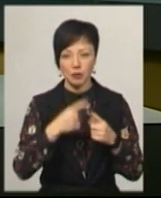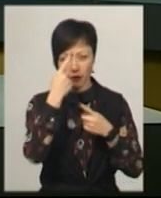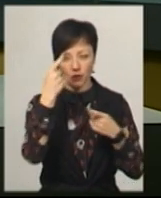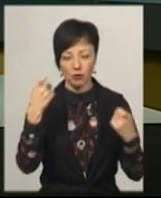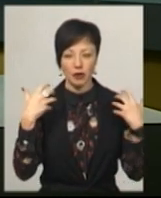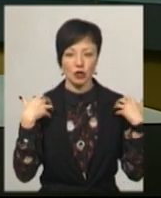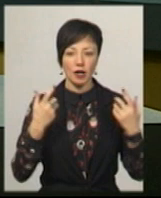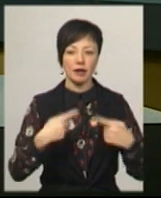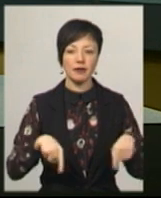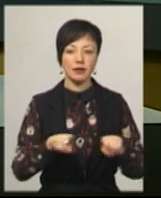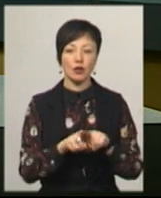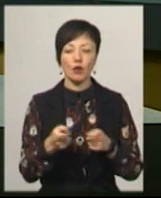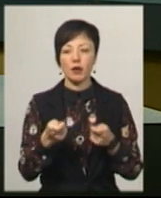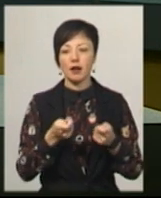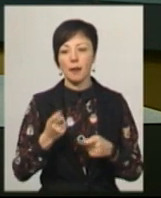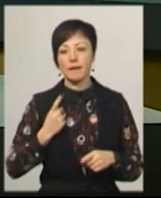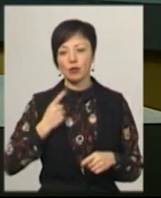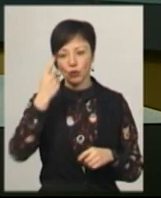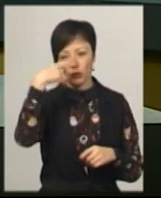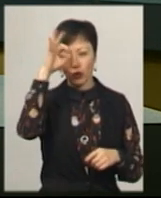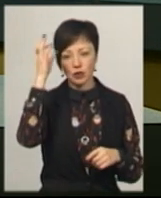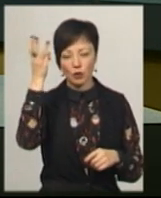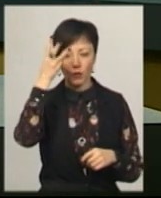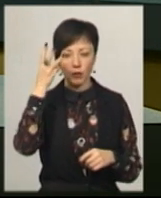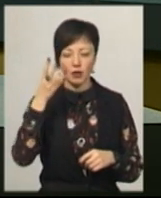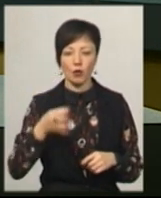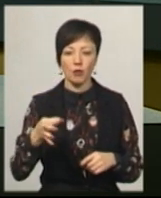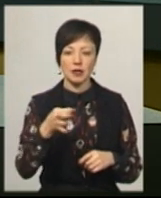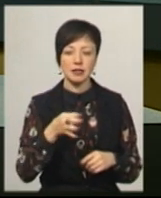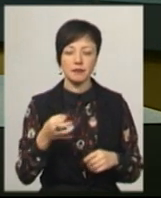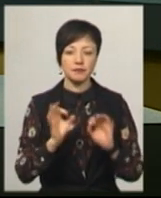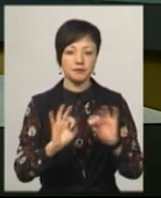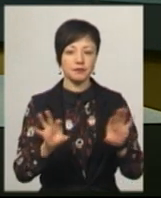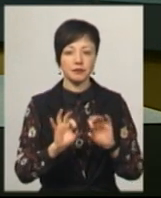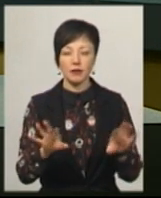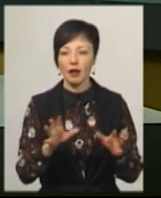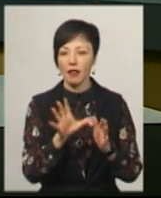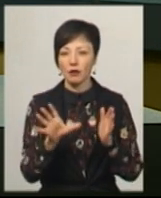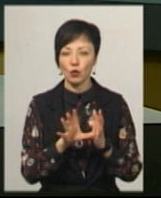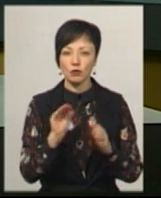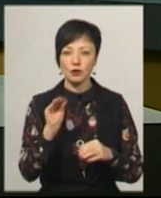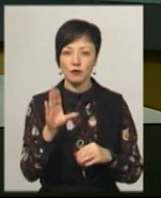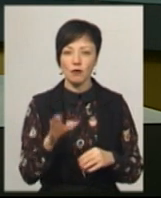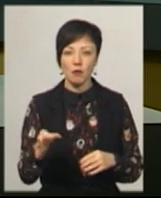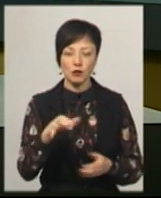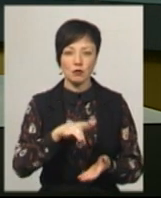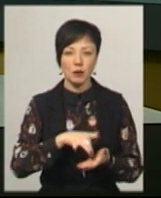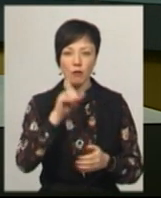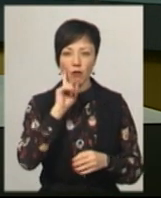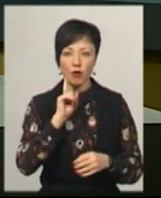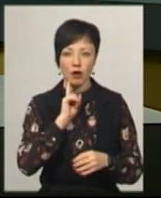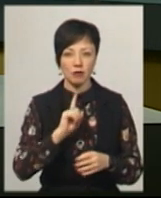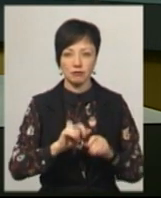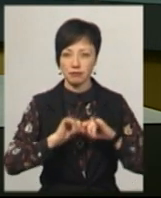повідомив начальник відділу управління патрульної поліції області Богдан Молотюк. За його словами, електронні посвідчення в обласному центрі поки не